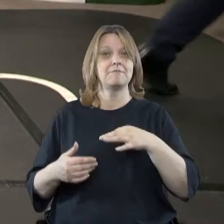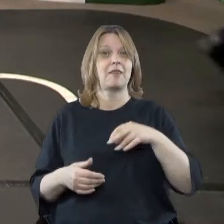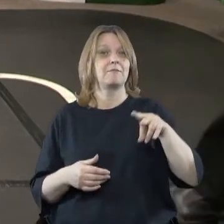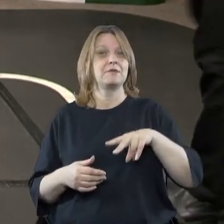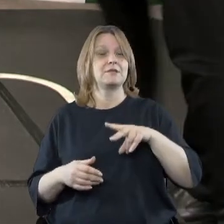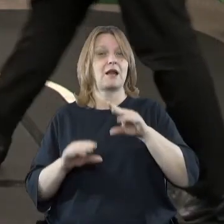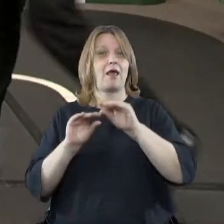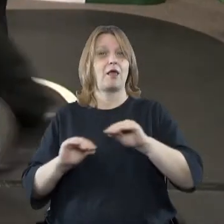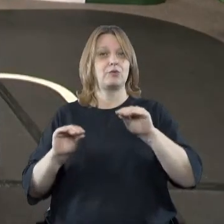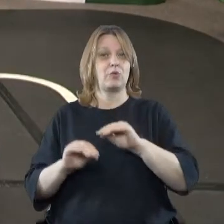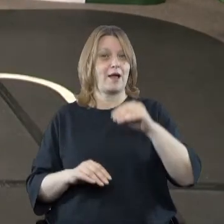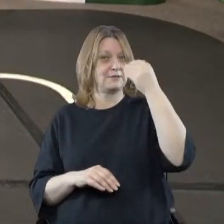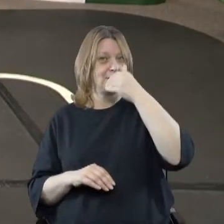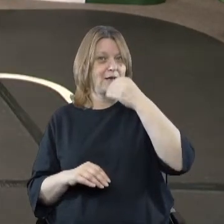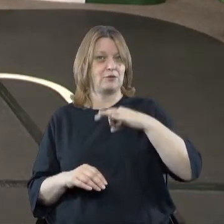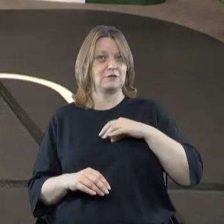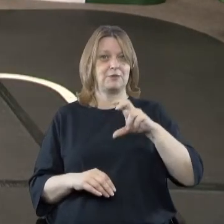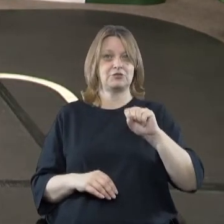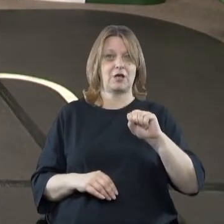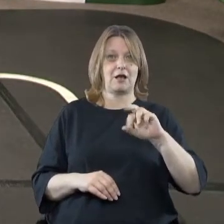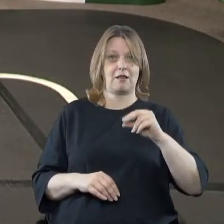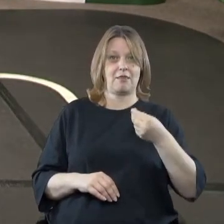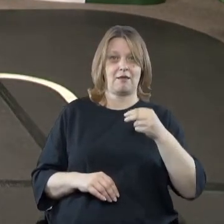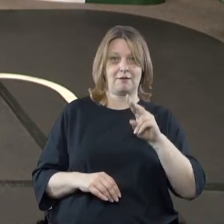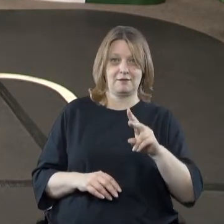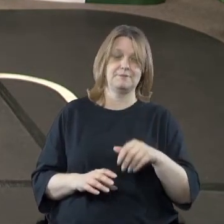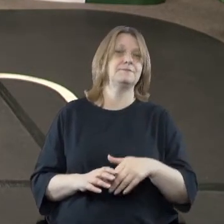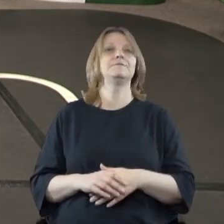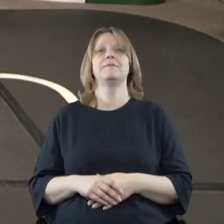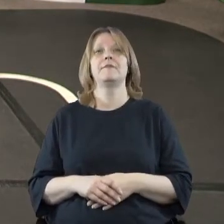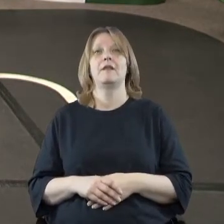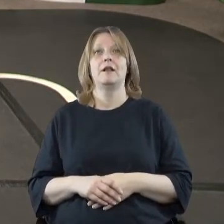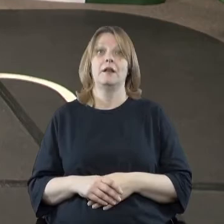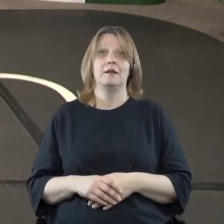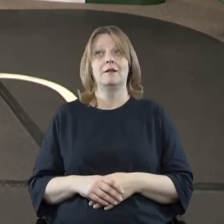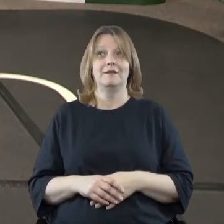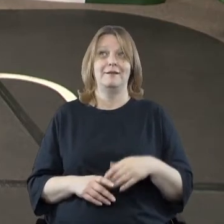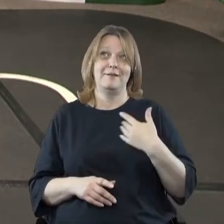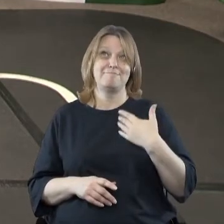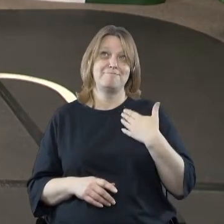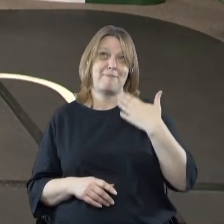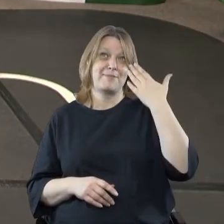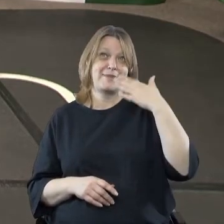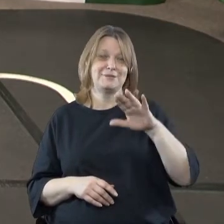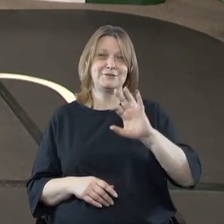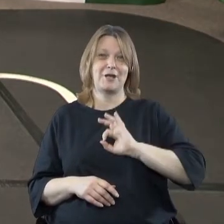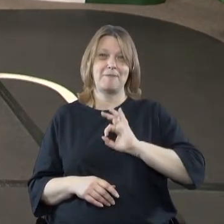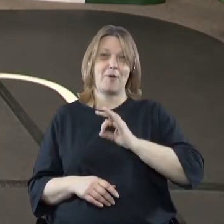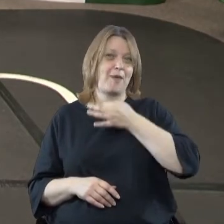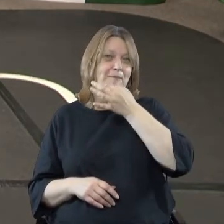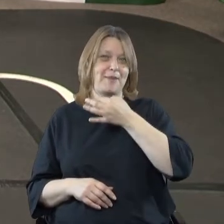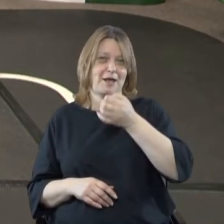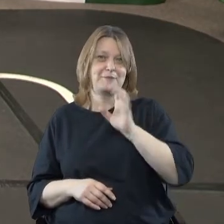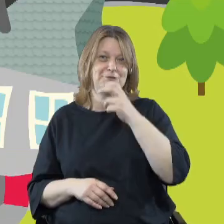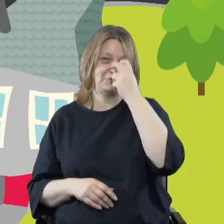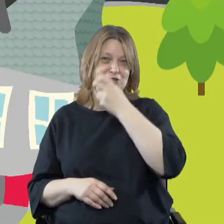pana Przemysława Czarnka. To ja mam nadzieję, że te moje zagadki też będą na tyle ciekawe, że